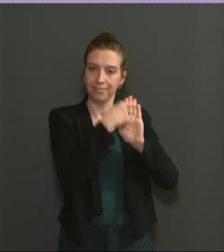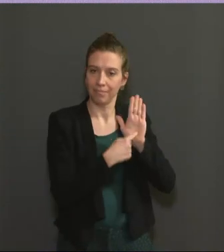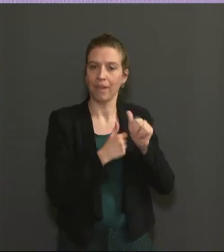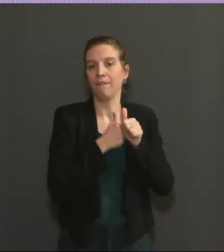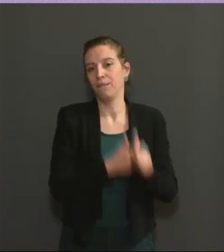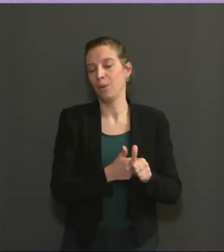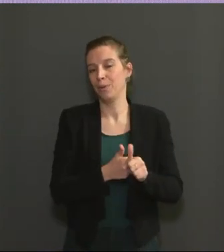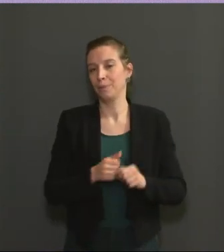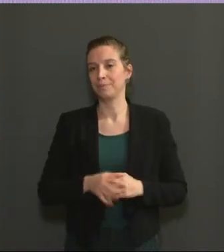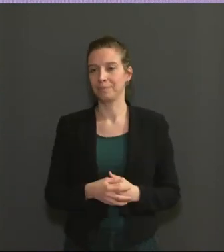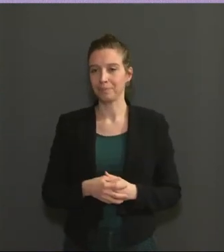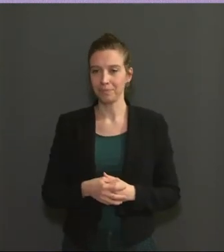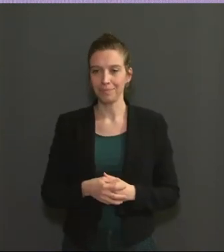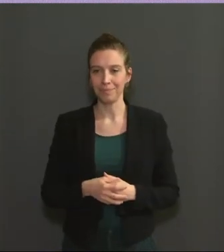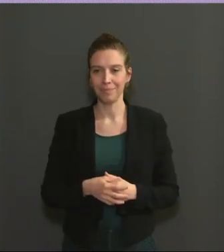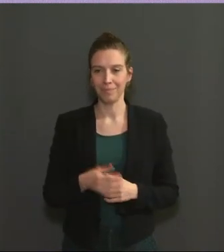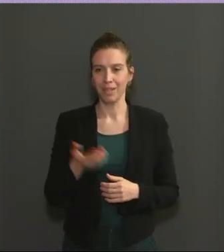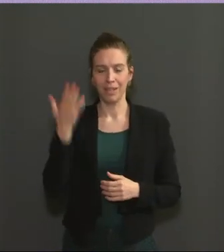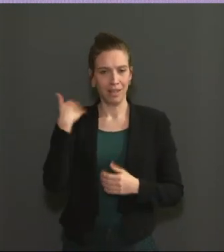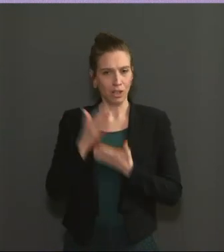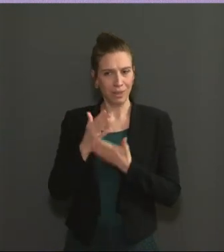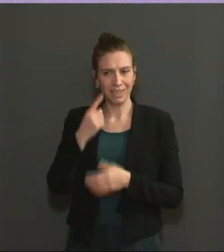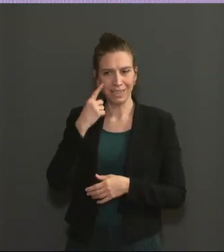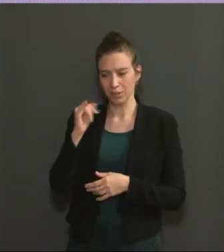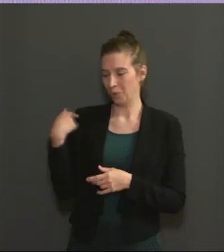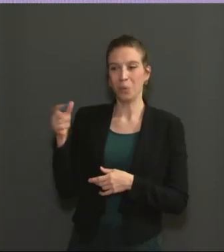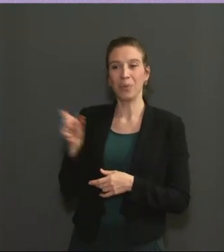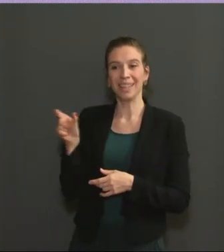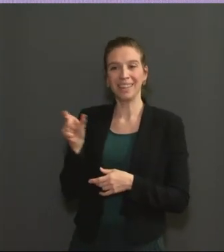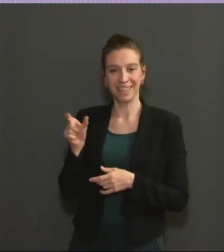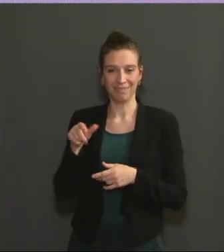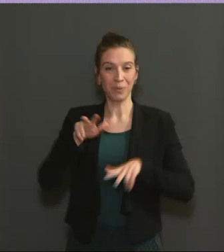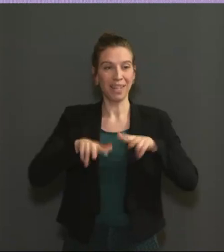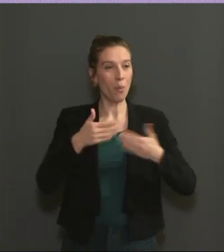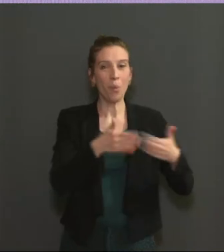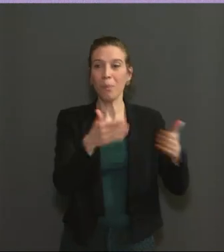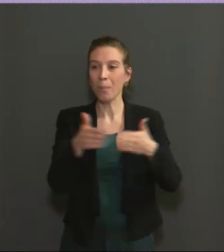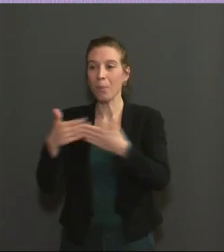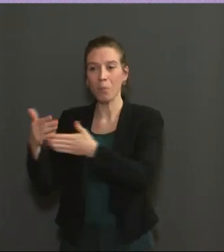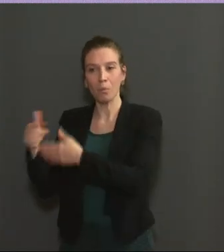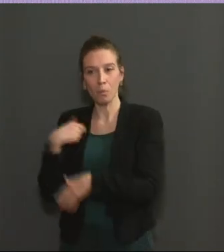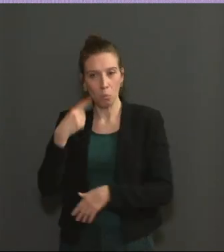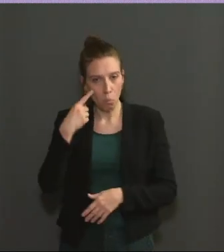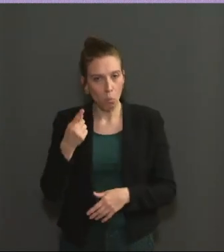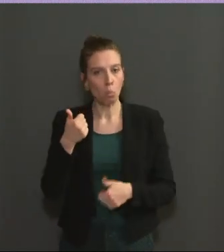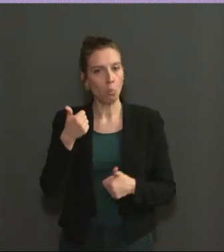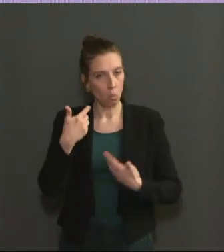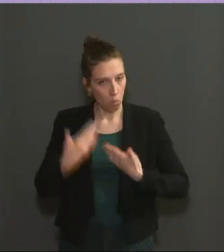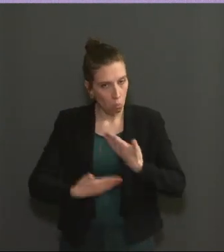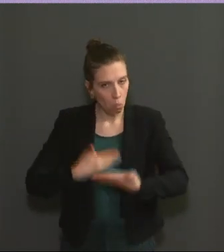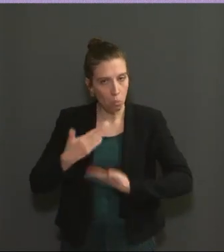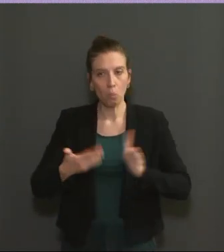eerste winkelweekend na de heroping van de nietessenti winkels vlot en veilig is verlopen dit aan dat het